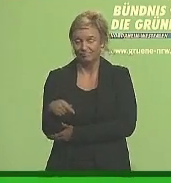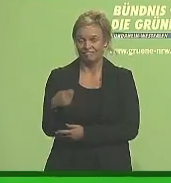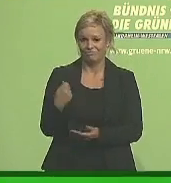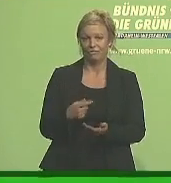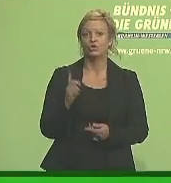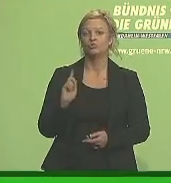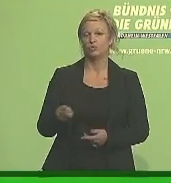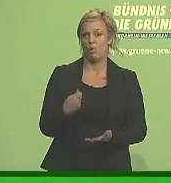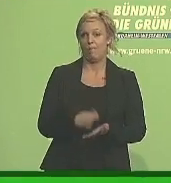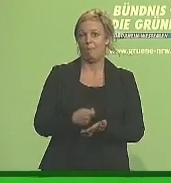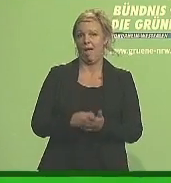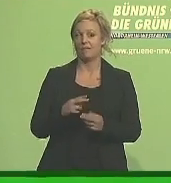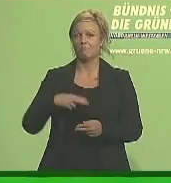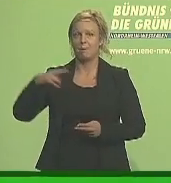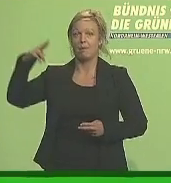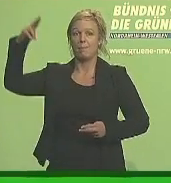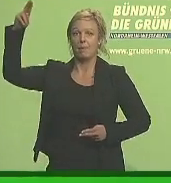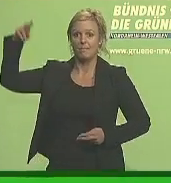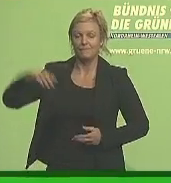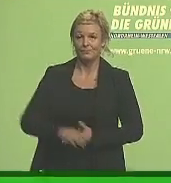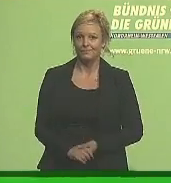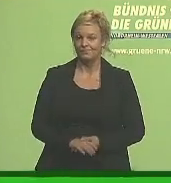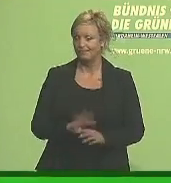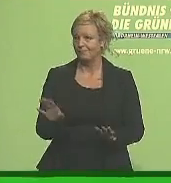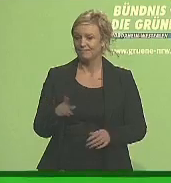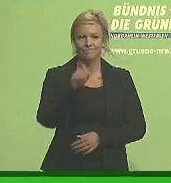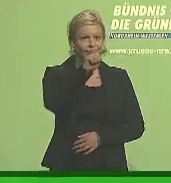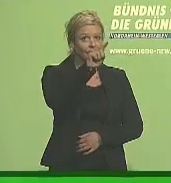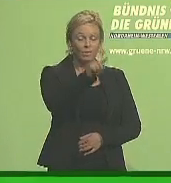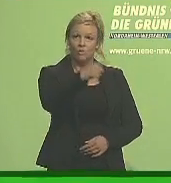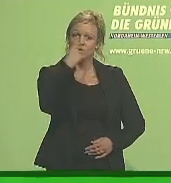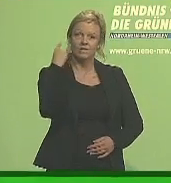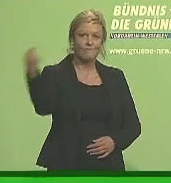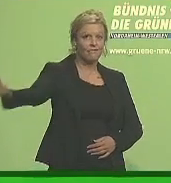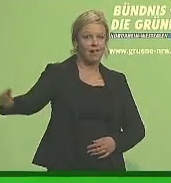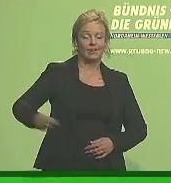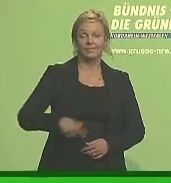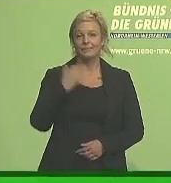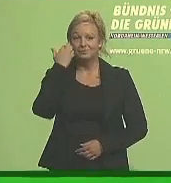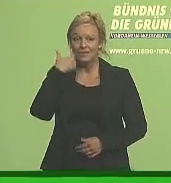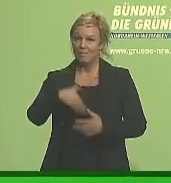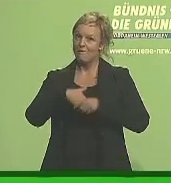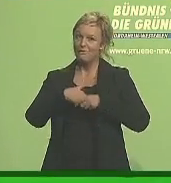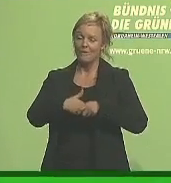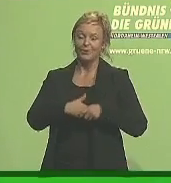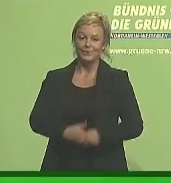ihre ideologischen Schützengräben endlich verlassen müssen, liebe Freundinnen und Freunde.